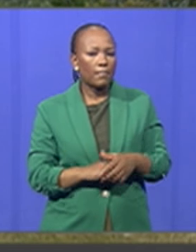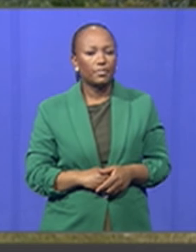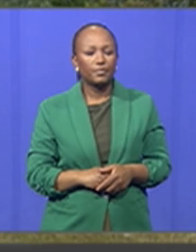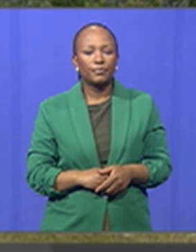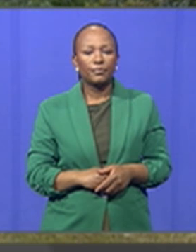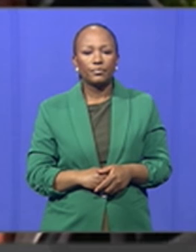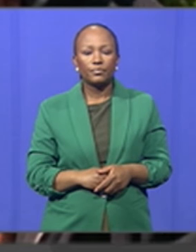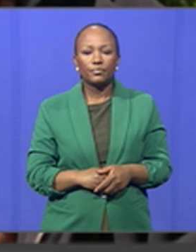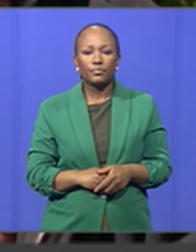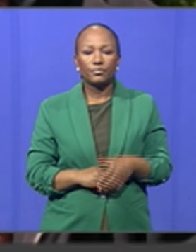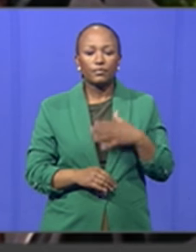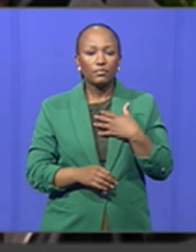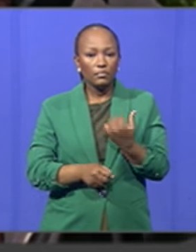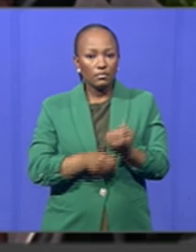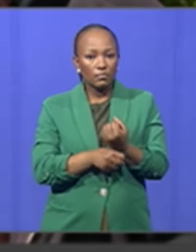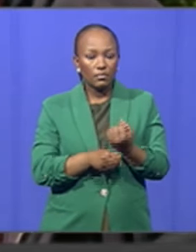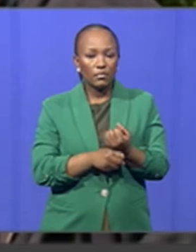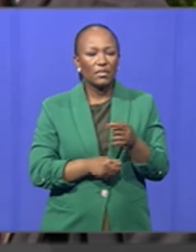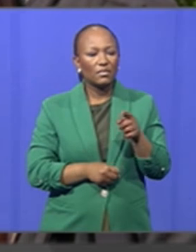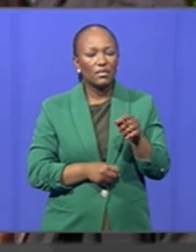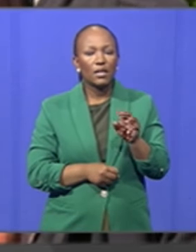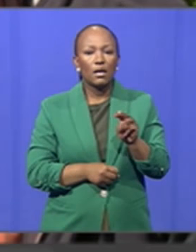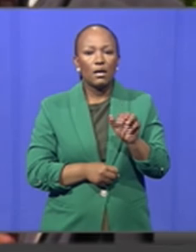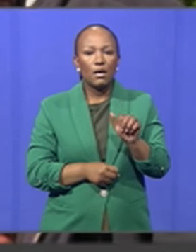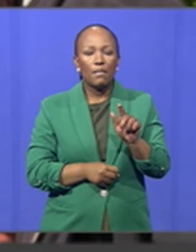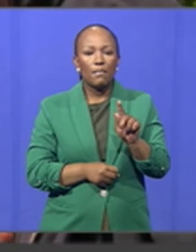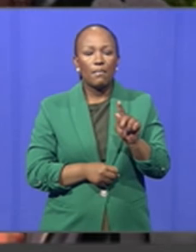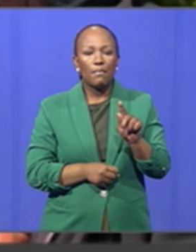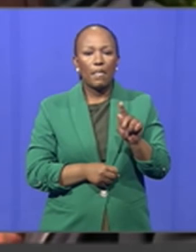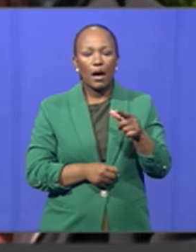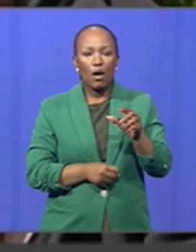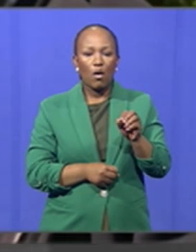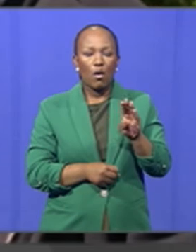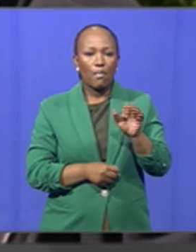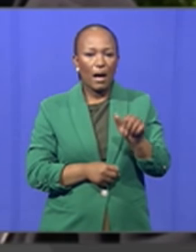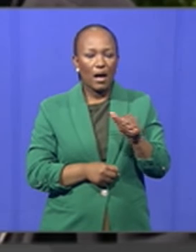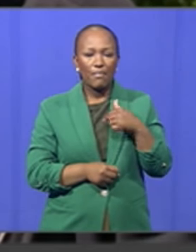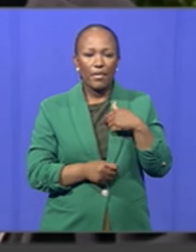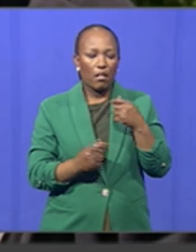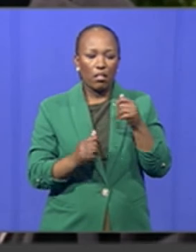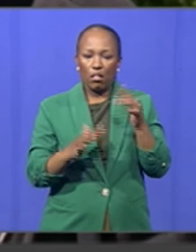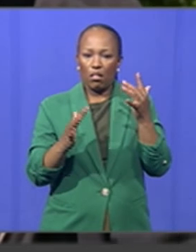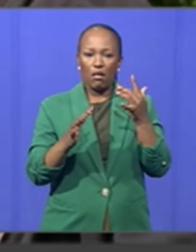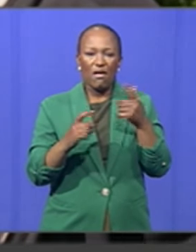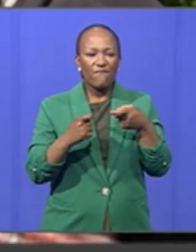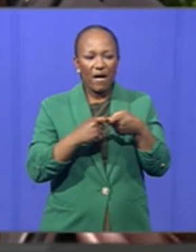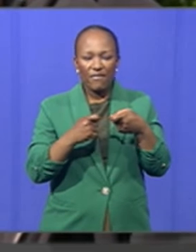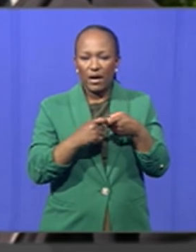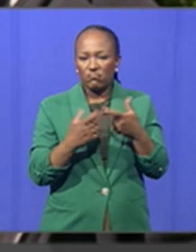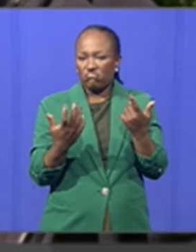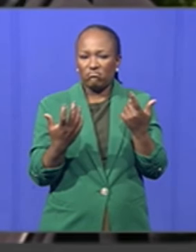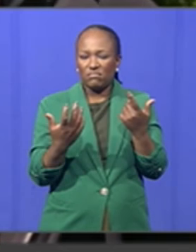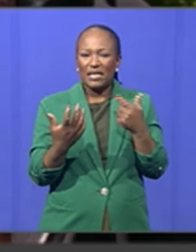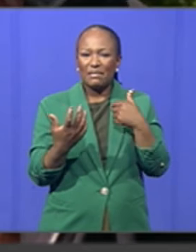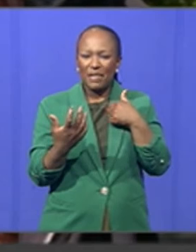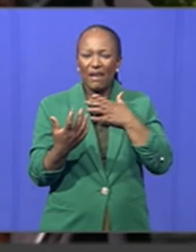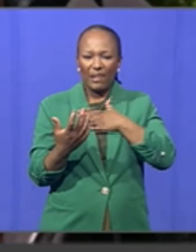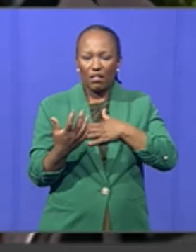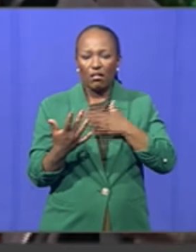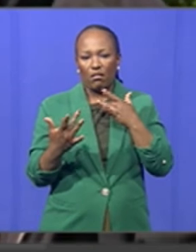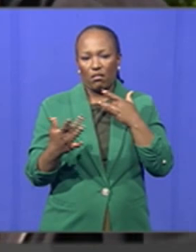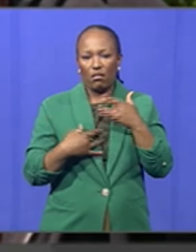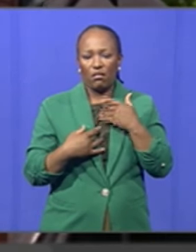mara e ke re yana bjale ke a ke tebelang khoma le gorene a ke na leselo and le ntwa ke na le yona bjale so ntho eo e mpolaiša pelo ke yona e